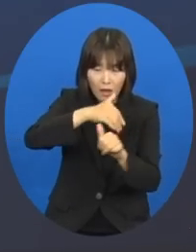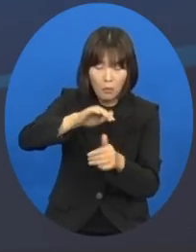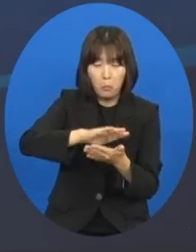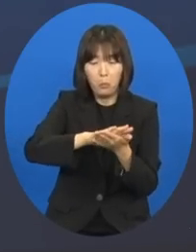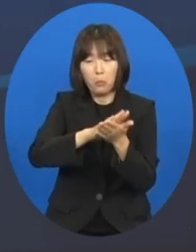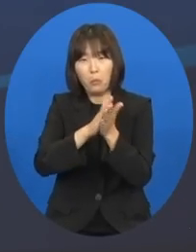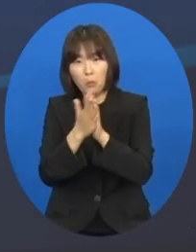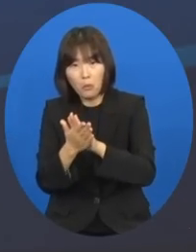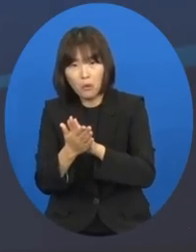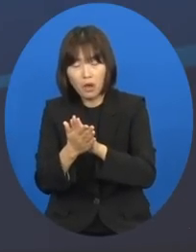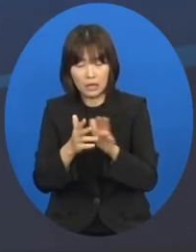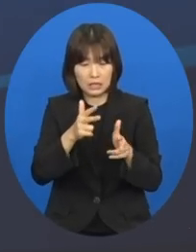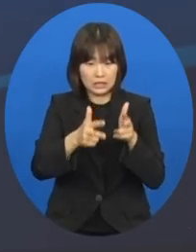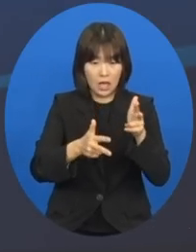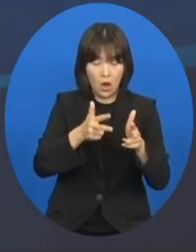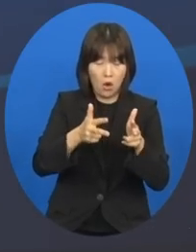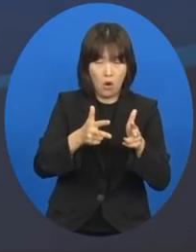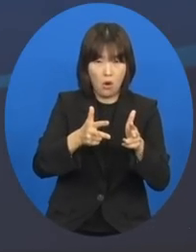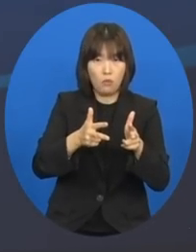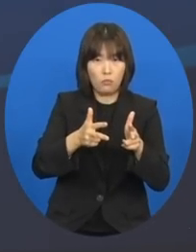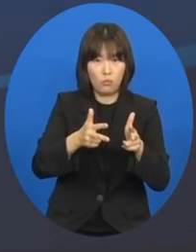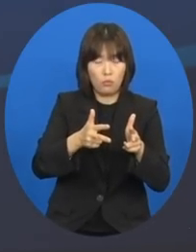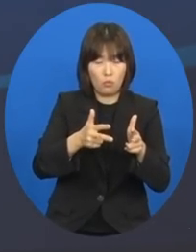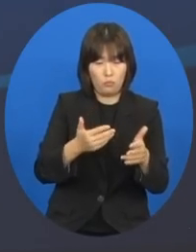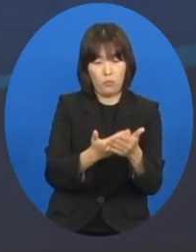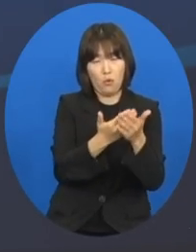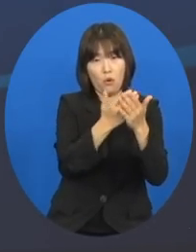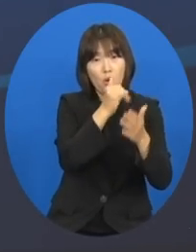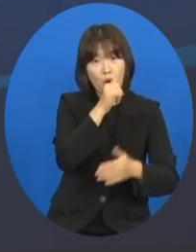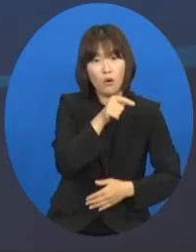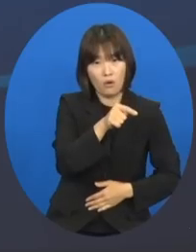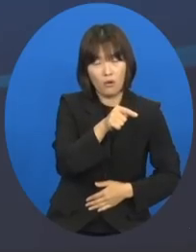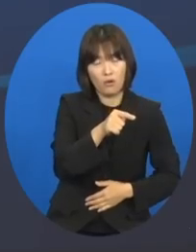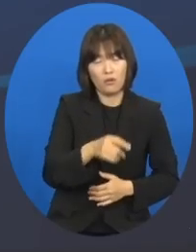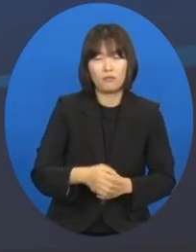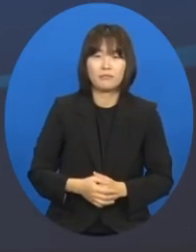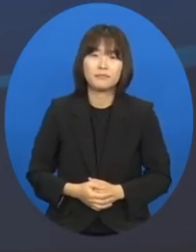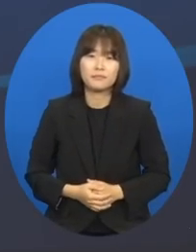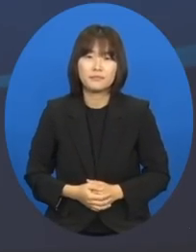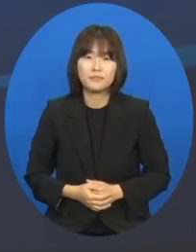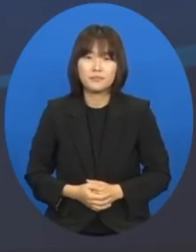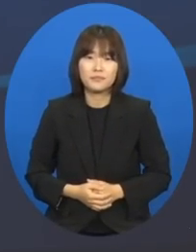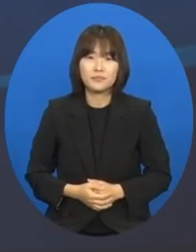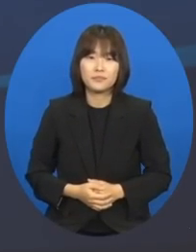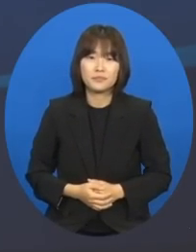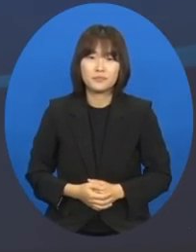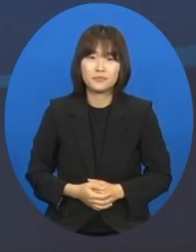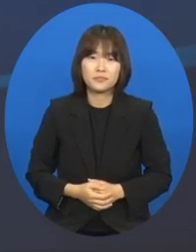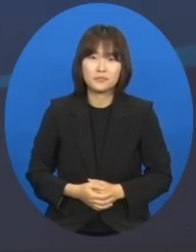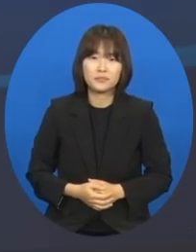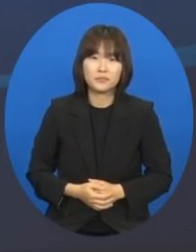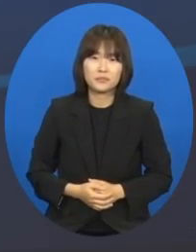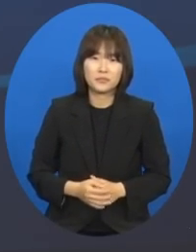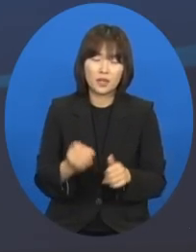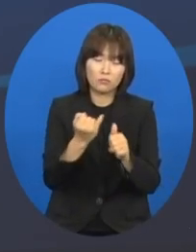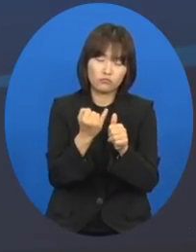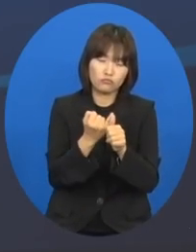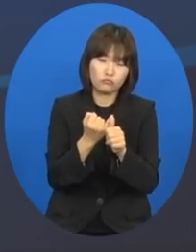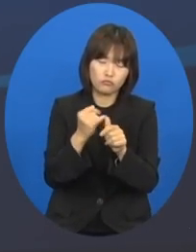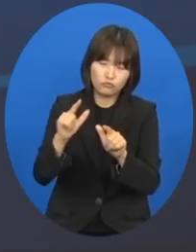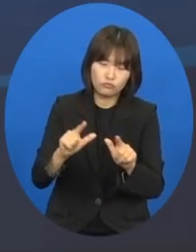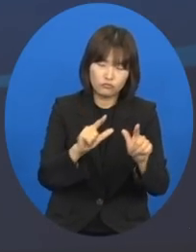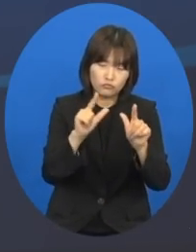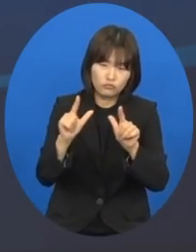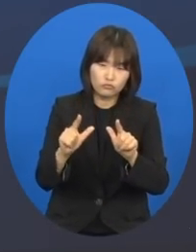그 사업이 좀 피게 되었어요 그런데 한 세월이 이제 부부가 산지 한 30년쯤